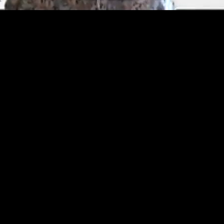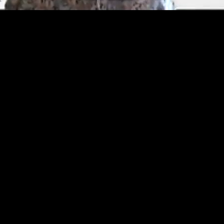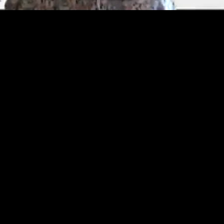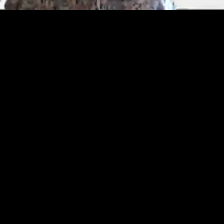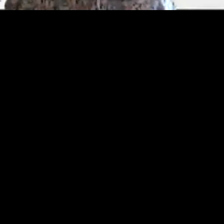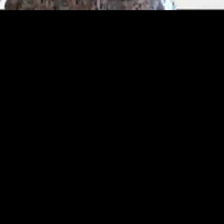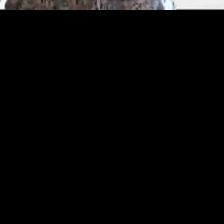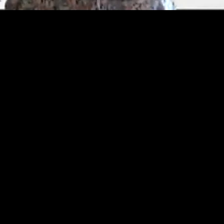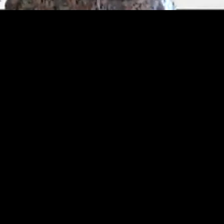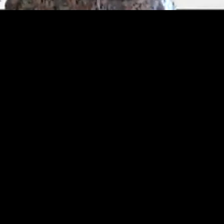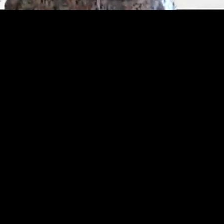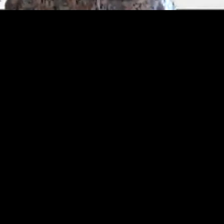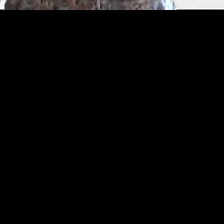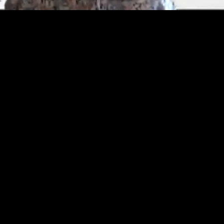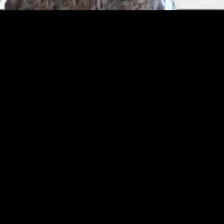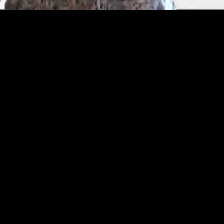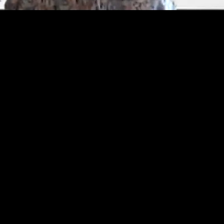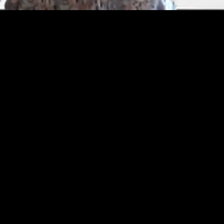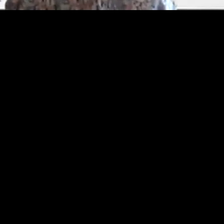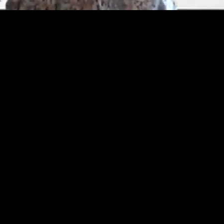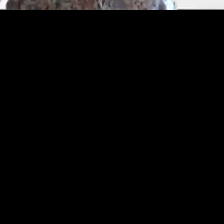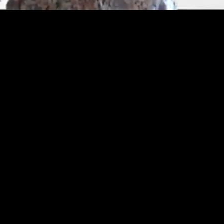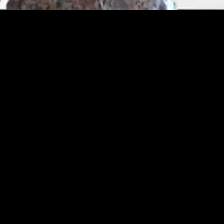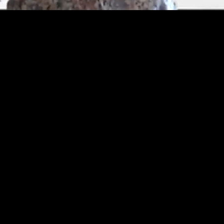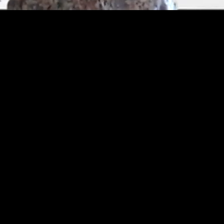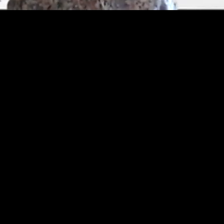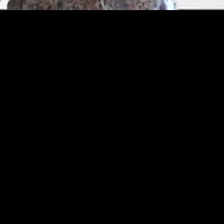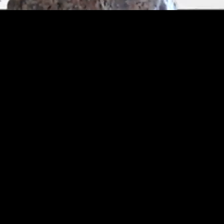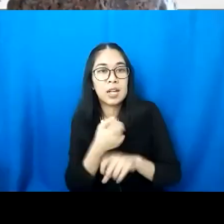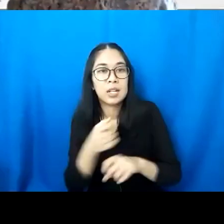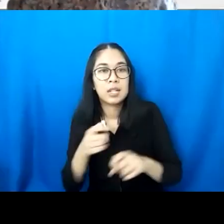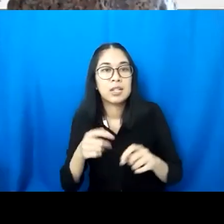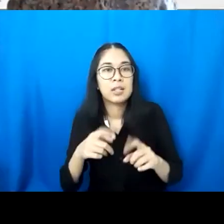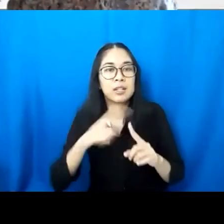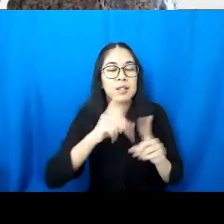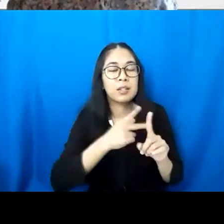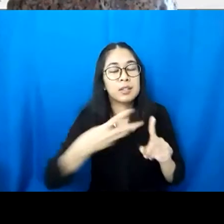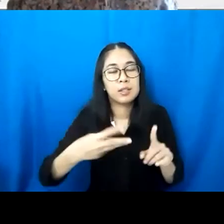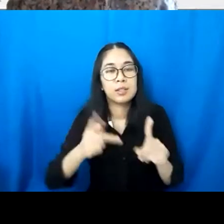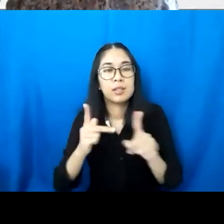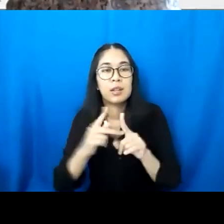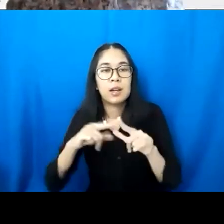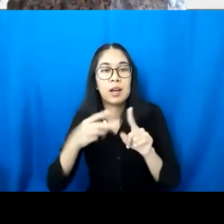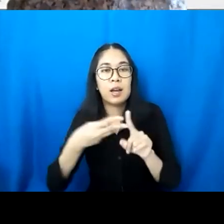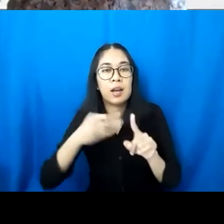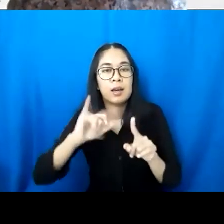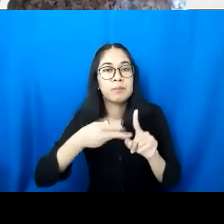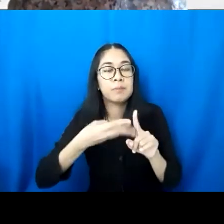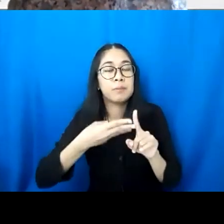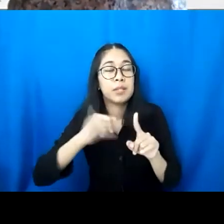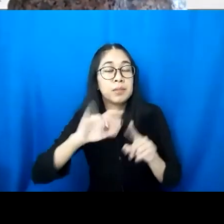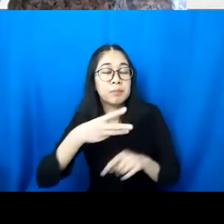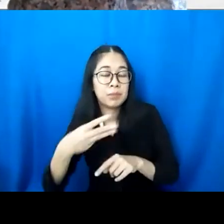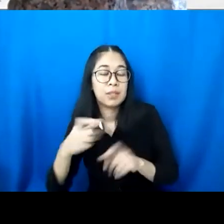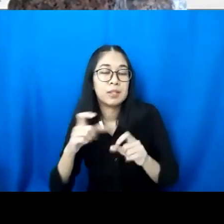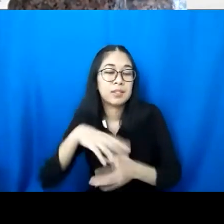webinar serupa yang dilaksanakan oleh The Habibie Center, yang mana salah satu kelemahan kita adalah kita